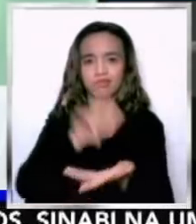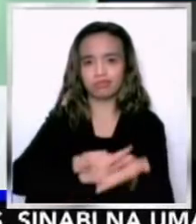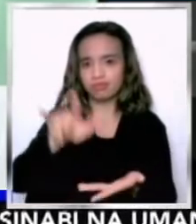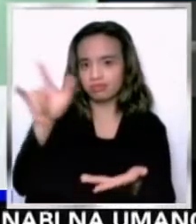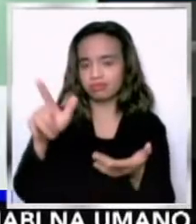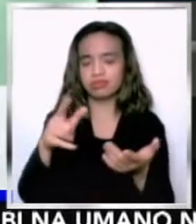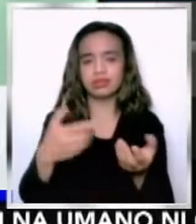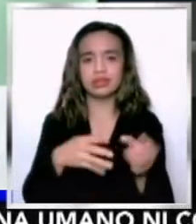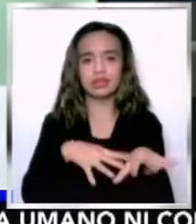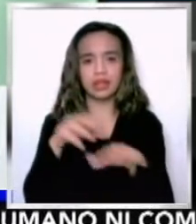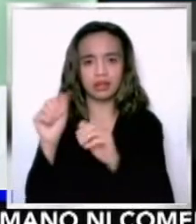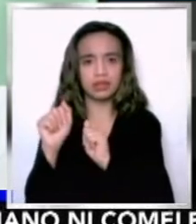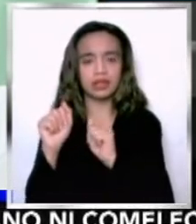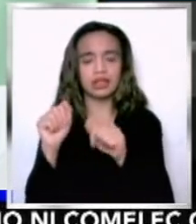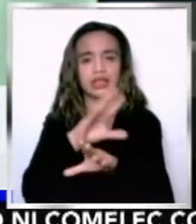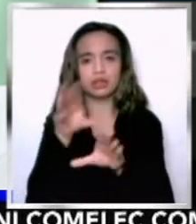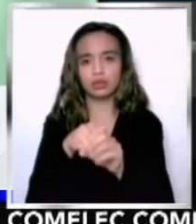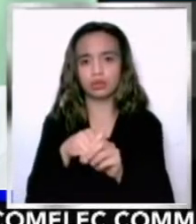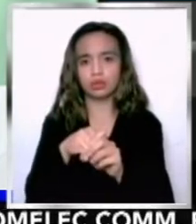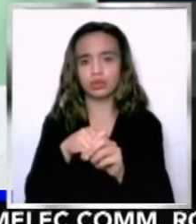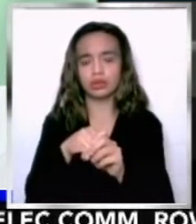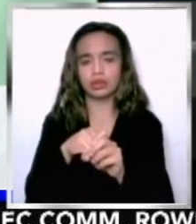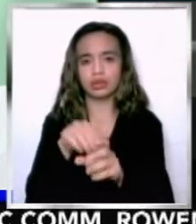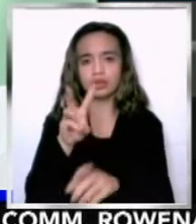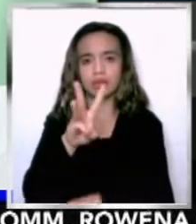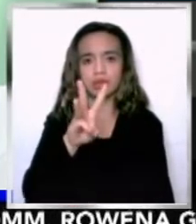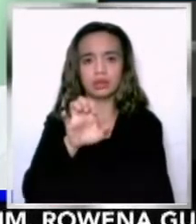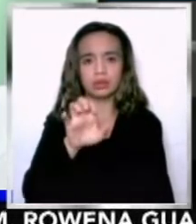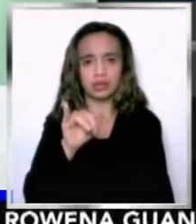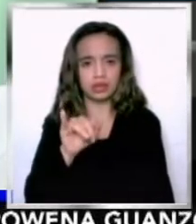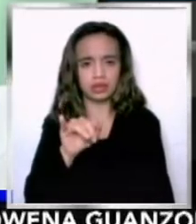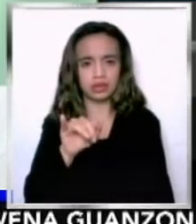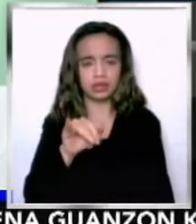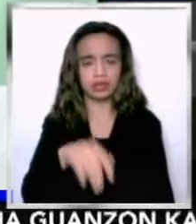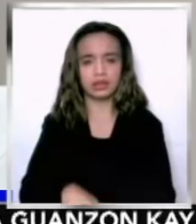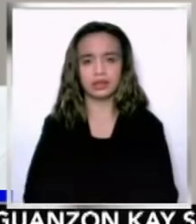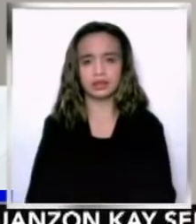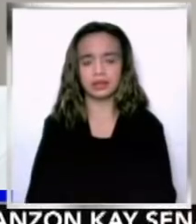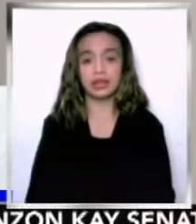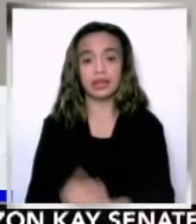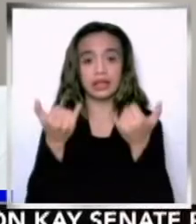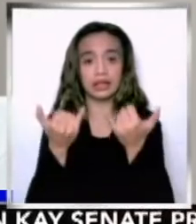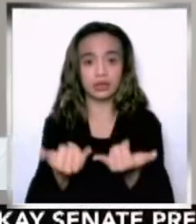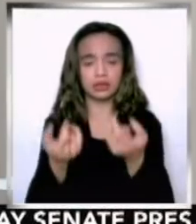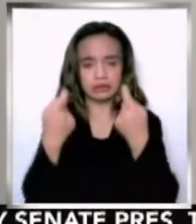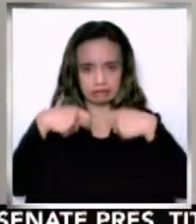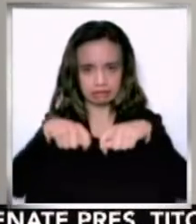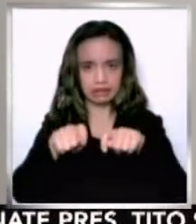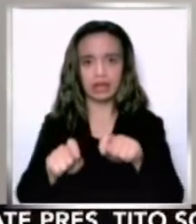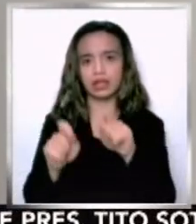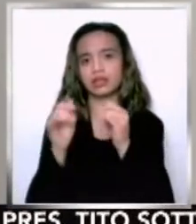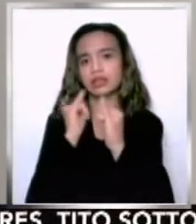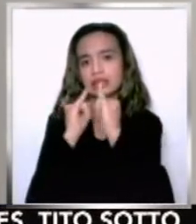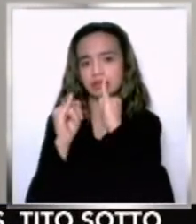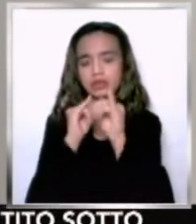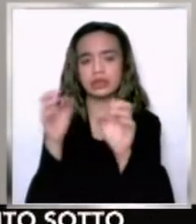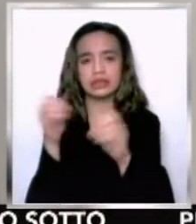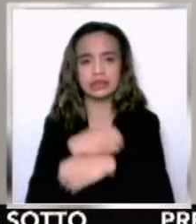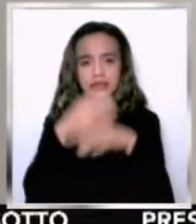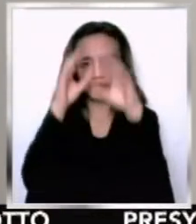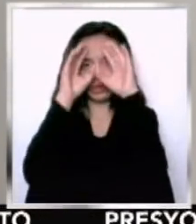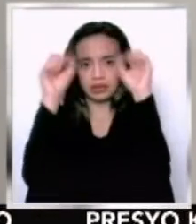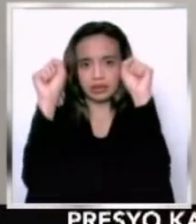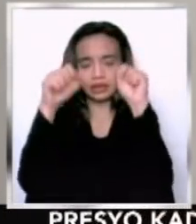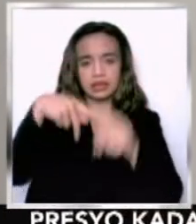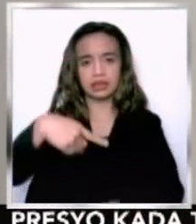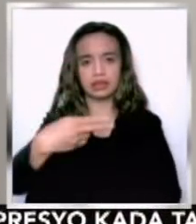Pharmally na sina Lin Weixiong at Xing Jinke. Vicky, sa ngayon sinisikap pa naming makuha ang panig ng Malacanang, Pharmally at iba pang